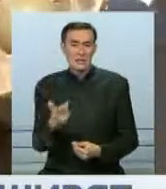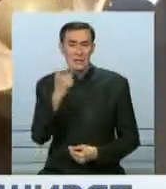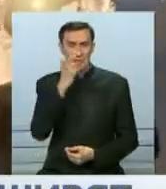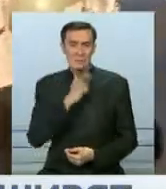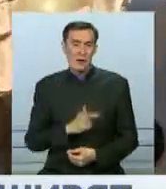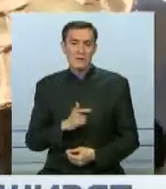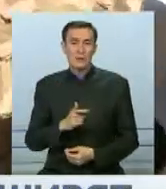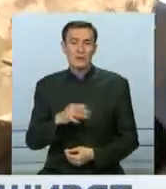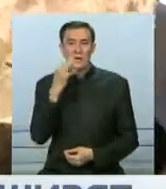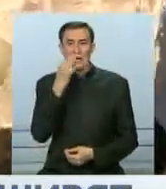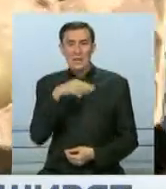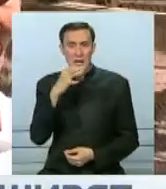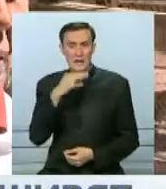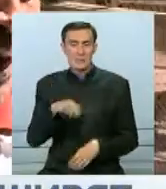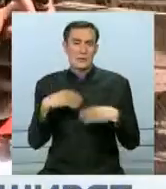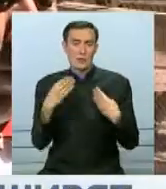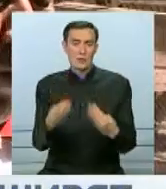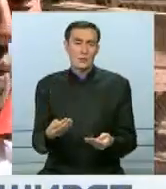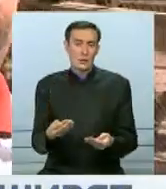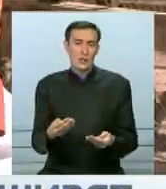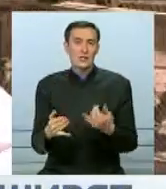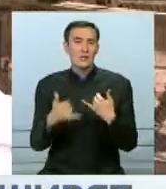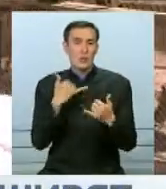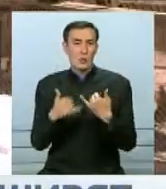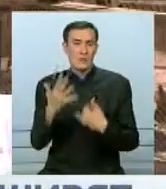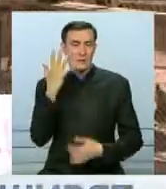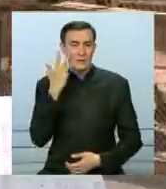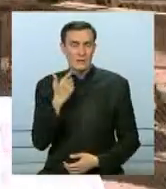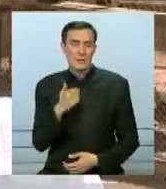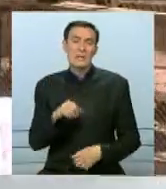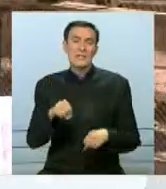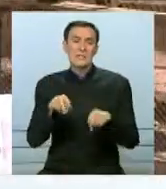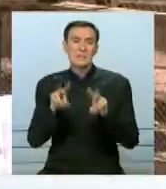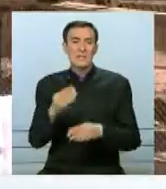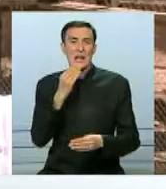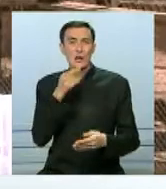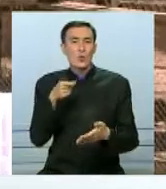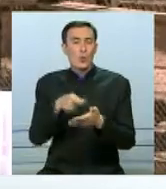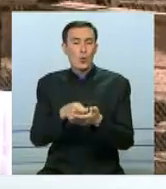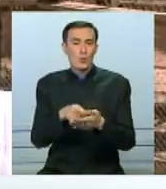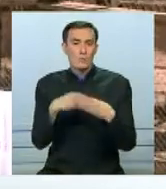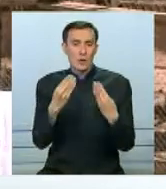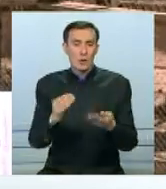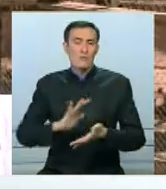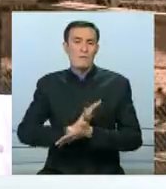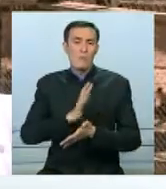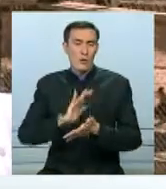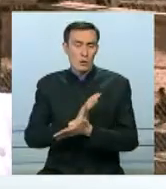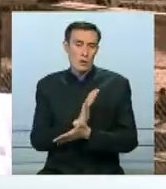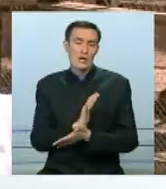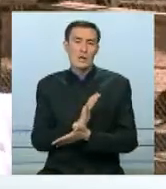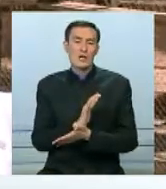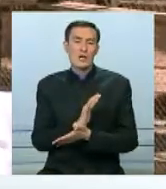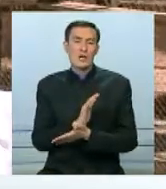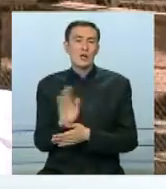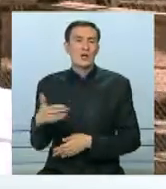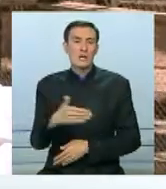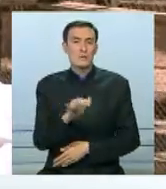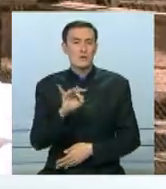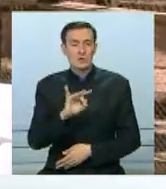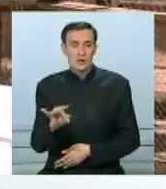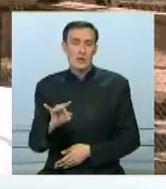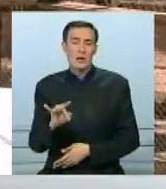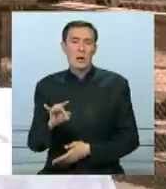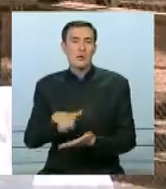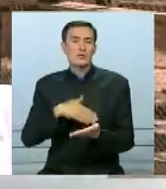несут яйца болотного цвета. Специальный корм, корни сушек. Мы туда добавляем творог, рыбожир,